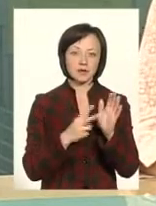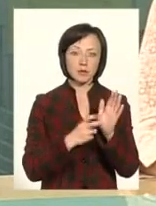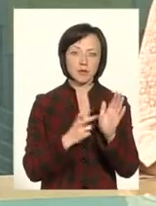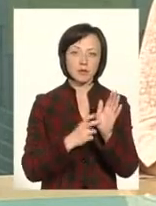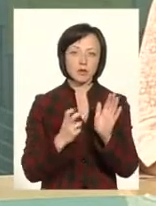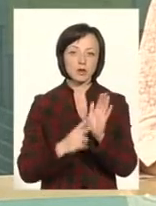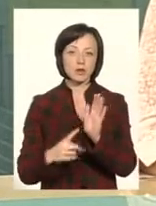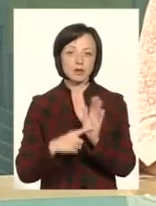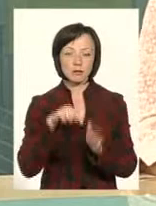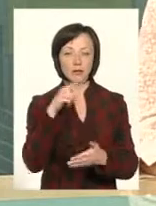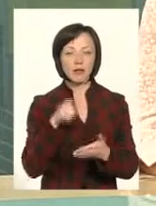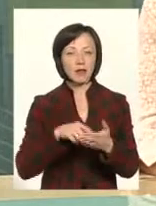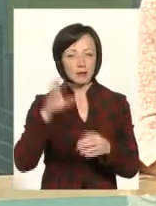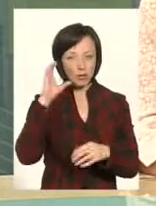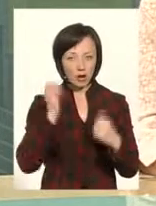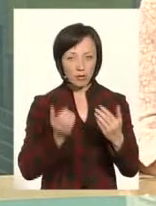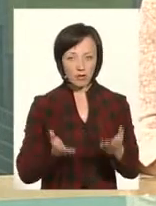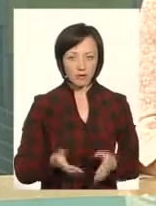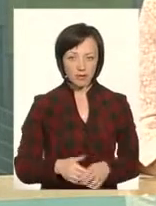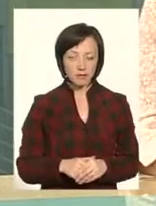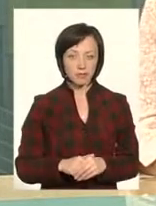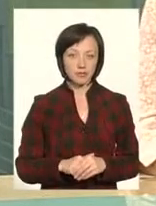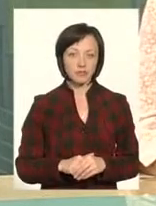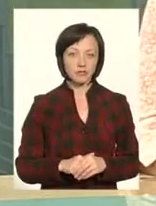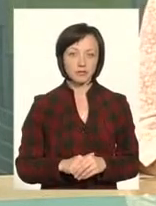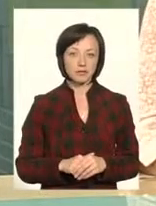700-776. Ставте своє запитання, ми слухаємо вас.